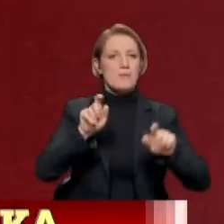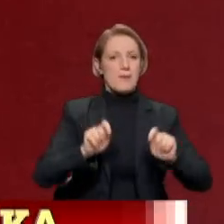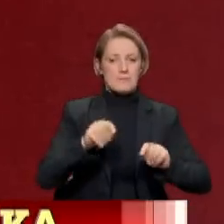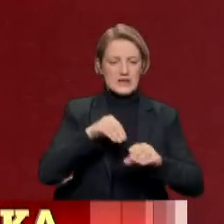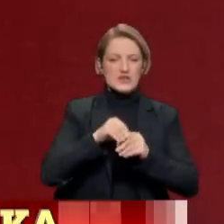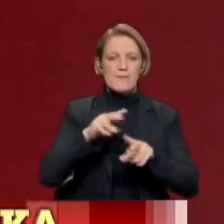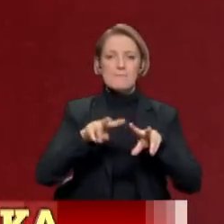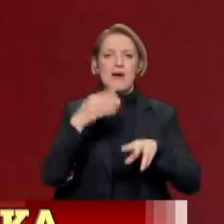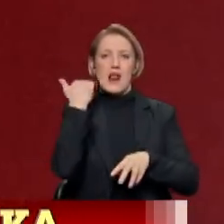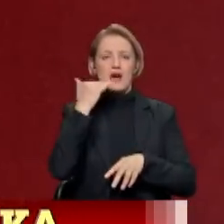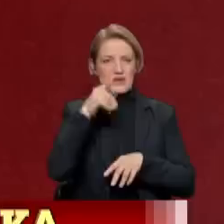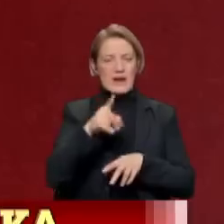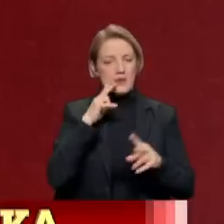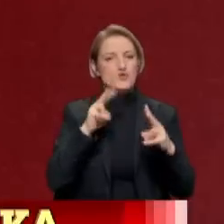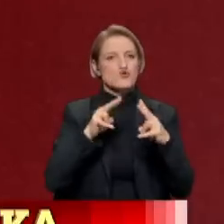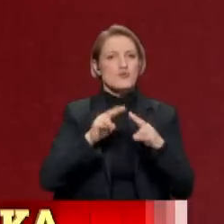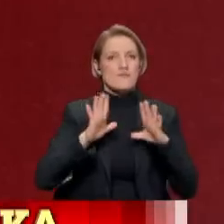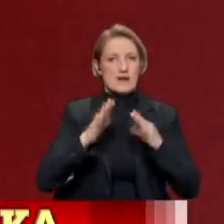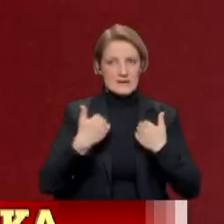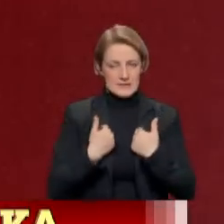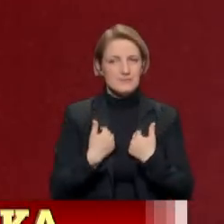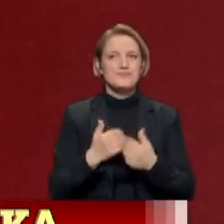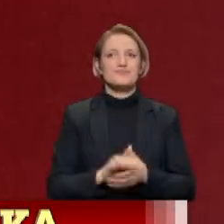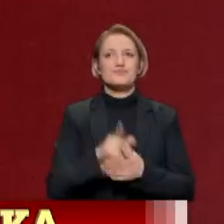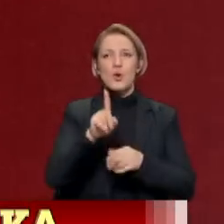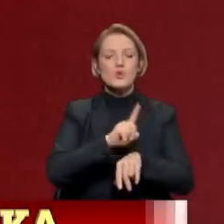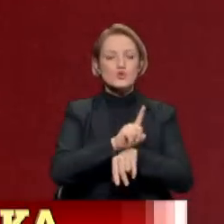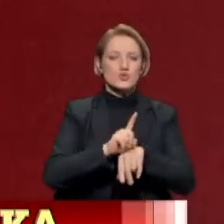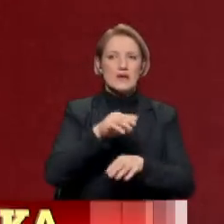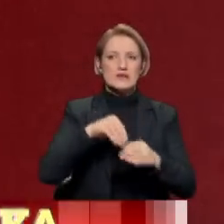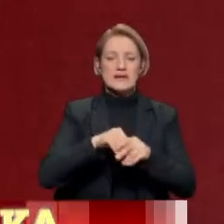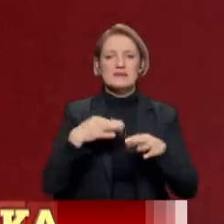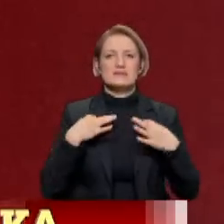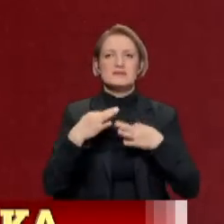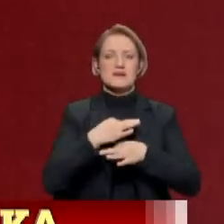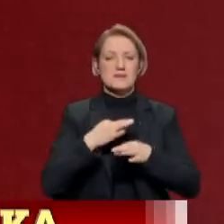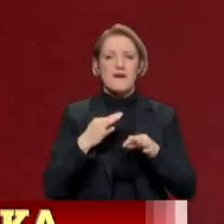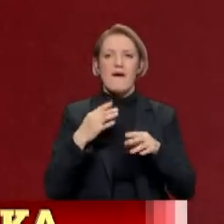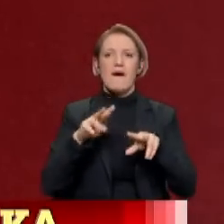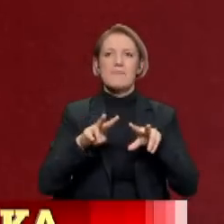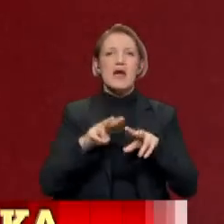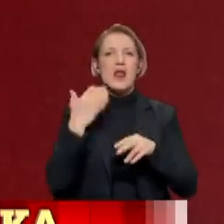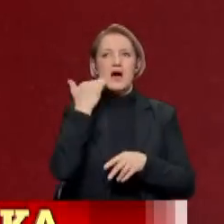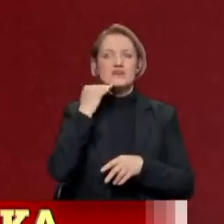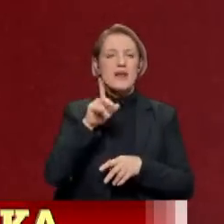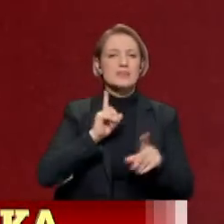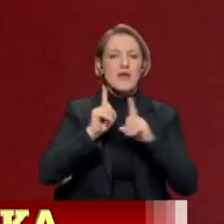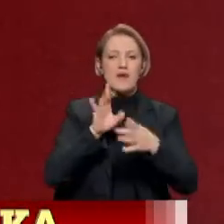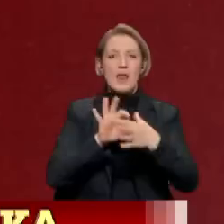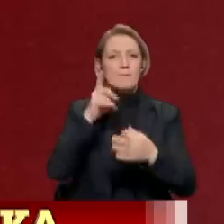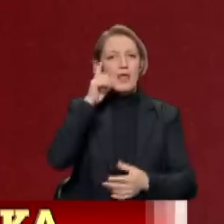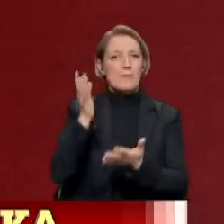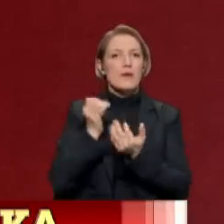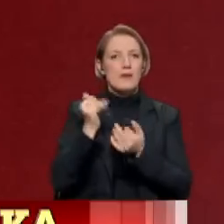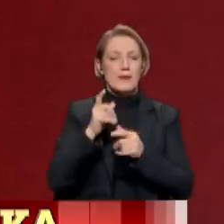bir görüşmem vardı. Uzunca bir görüşmeydi. Fakat o süre içerisinde Sayın Akşener sürekli dava ile ilgili bilgiler aldı.